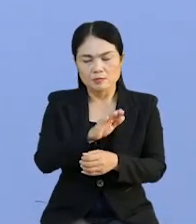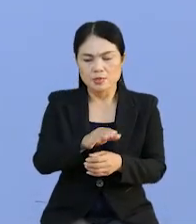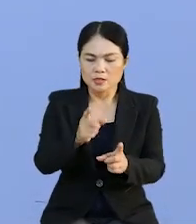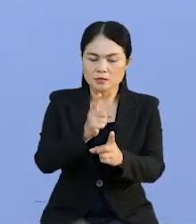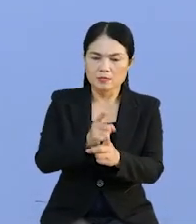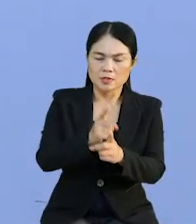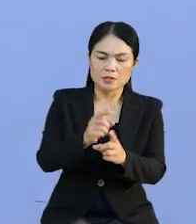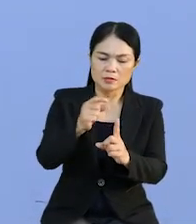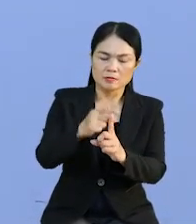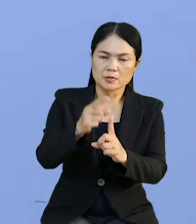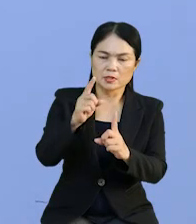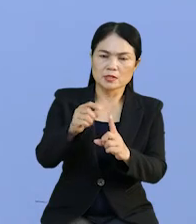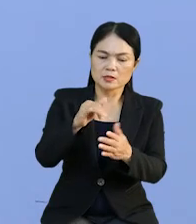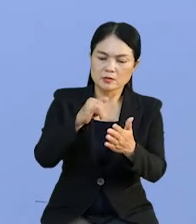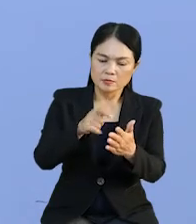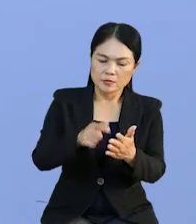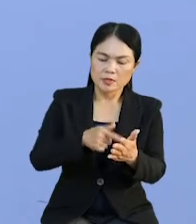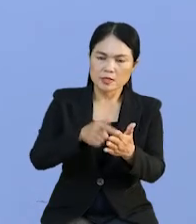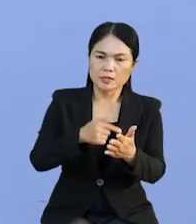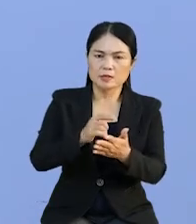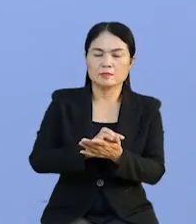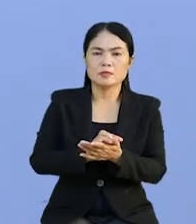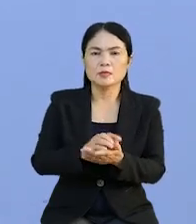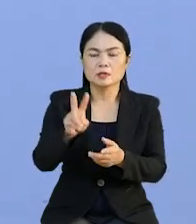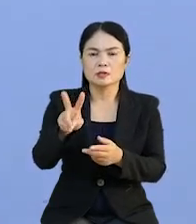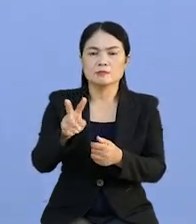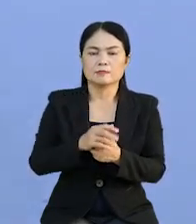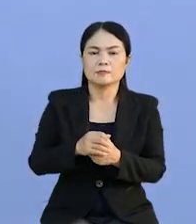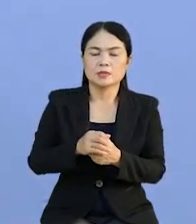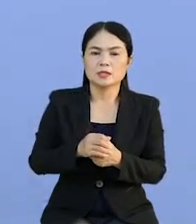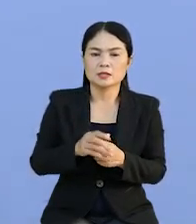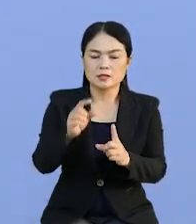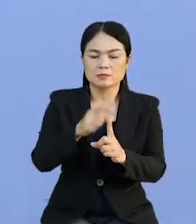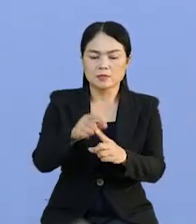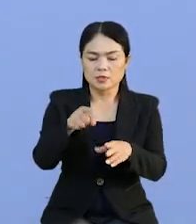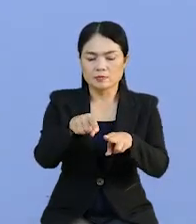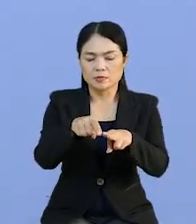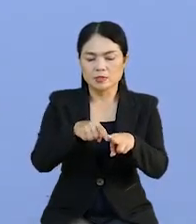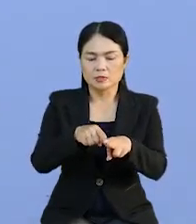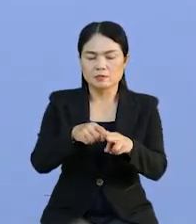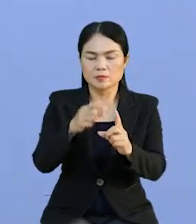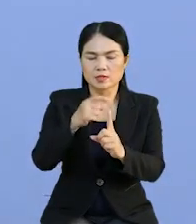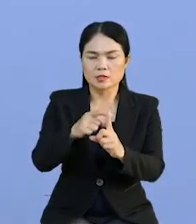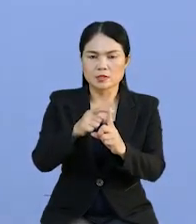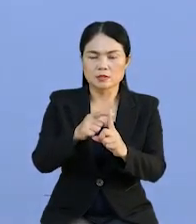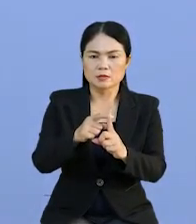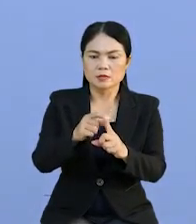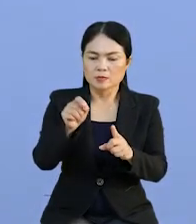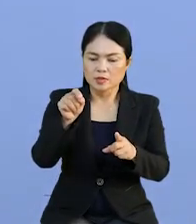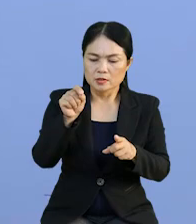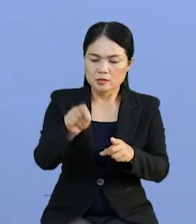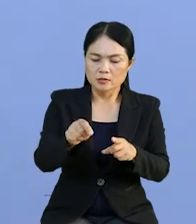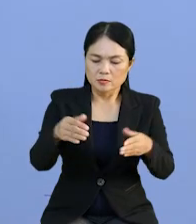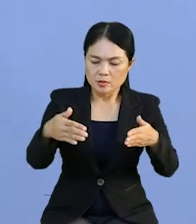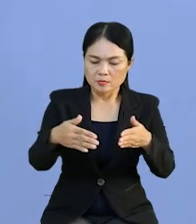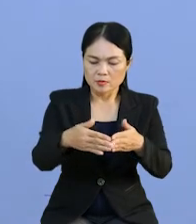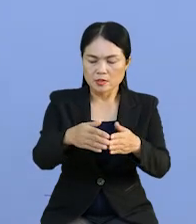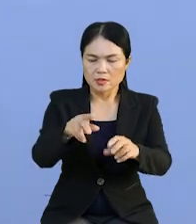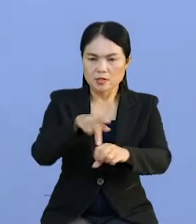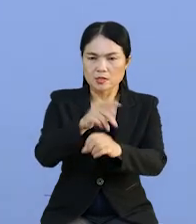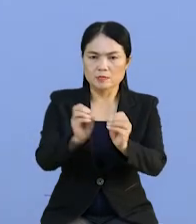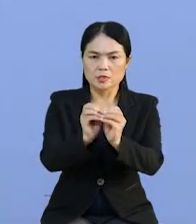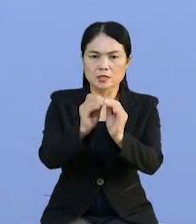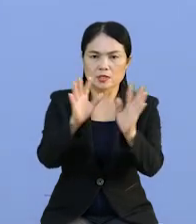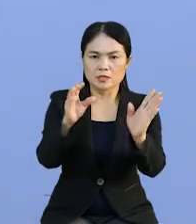ត្រូវពាក្យទី1នេះព្រោះងាយជាងគេបាទតើទី2ពាក្យដែលយើងមានកំណត់ពីក្រោមគឺពាក្យចំណុចប្រសពនៃខេត្តស្ទឹ